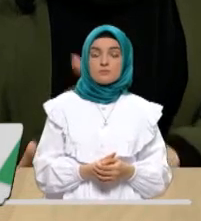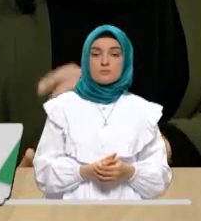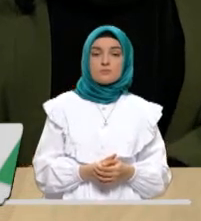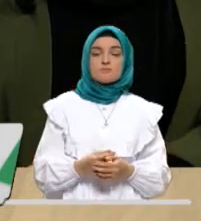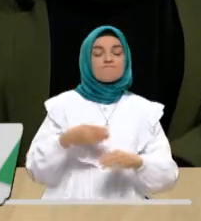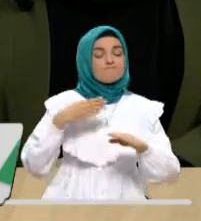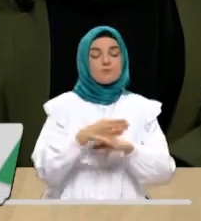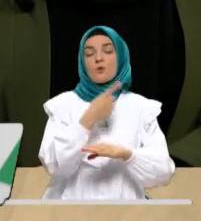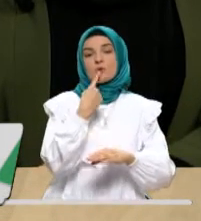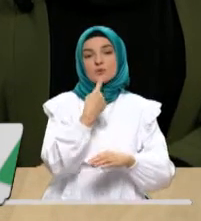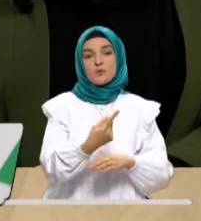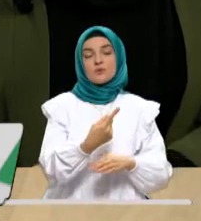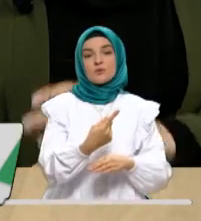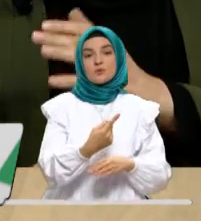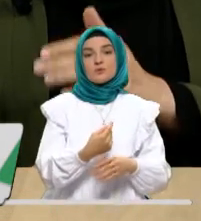doğru diyorsunuz.